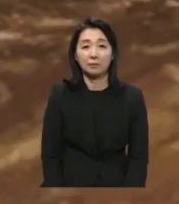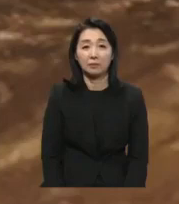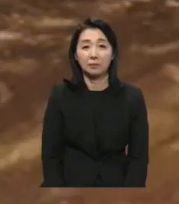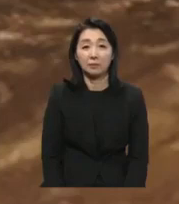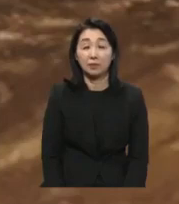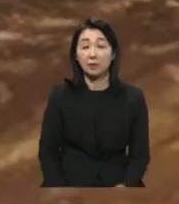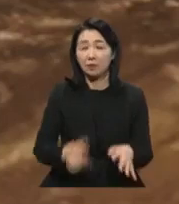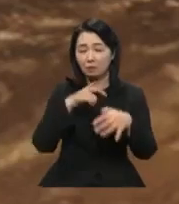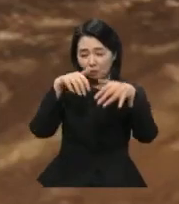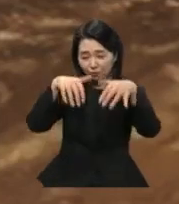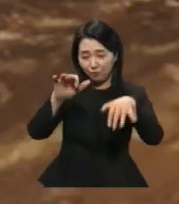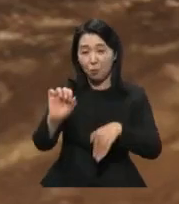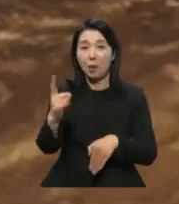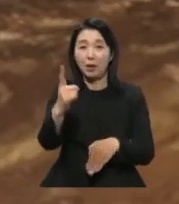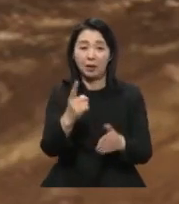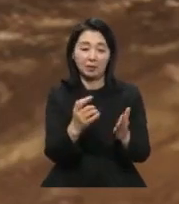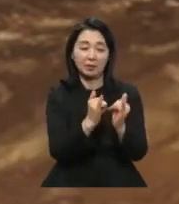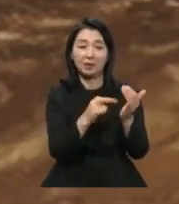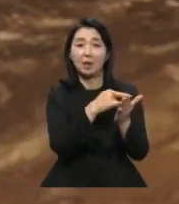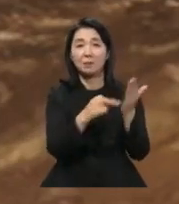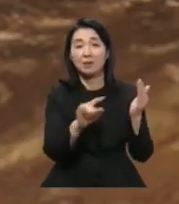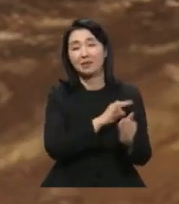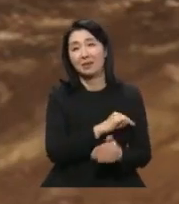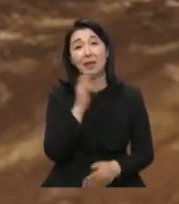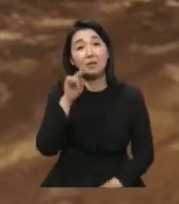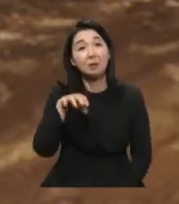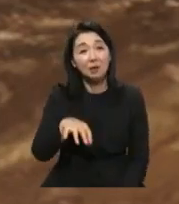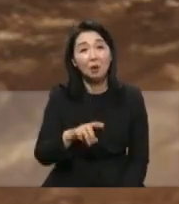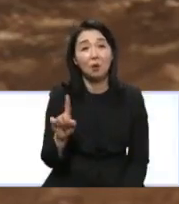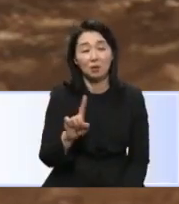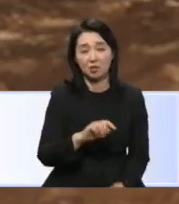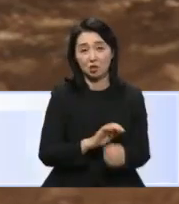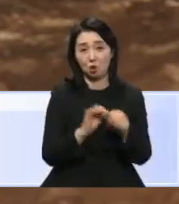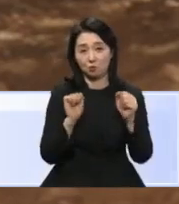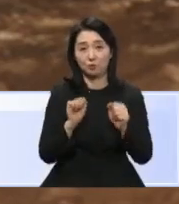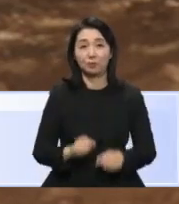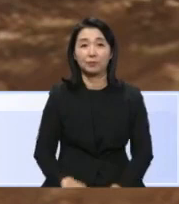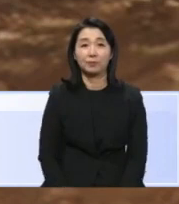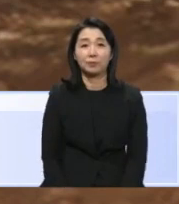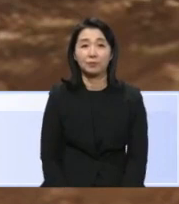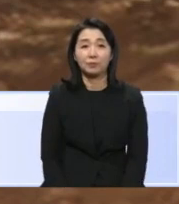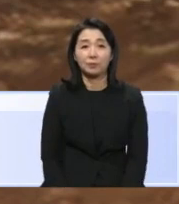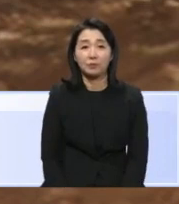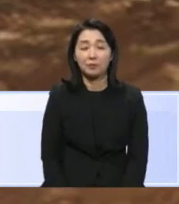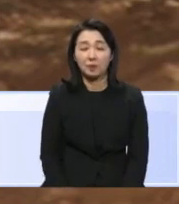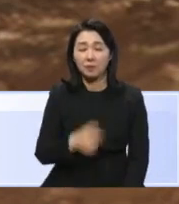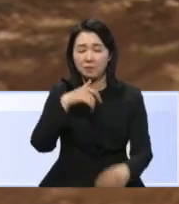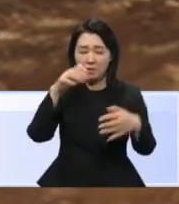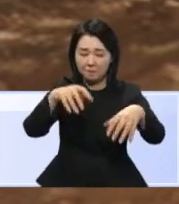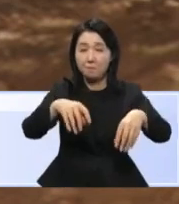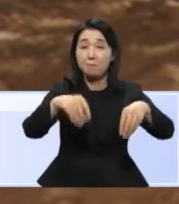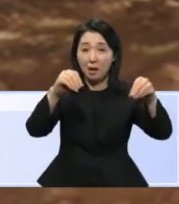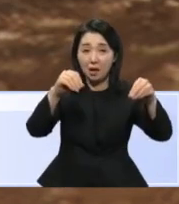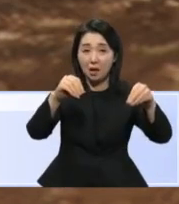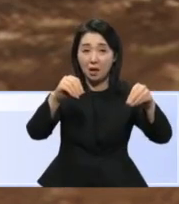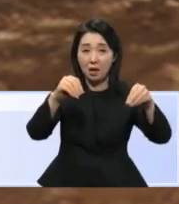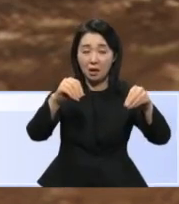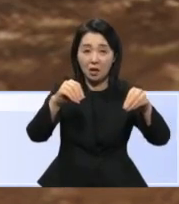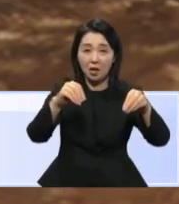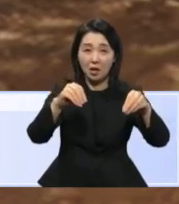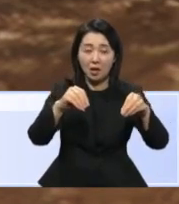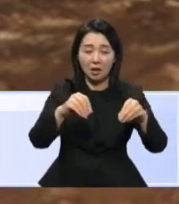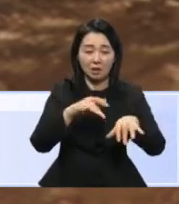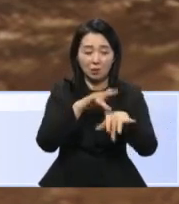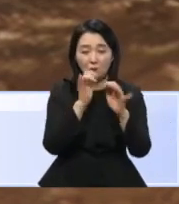이번 폭으로 인명 피해가 가장 컸던 곳입니다 경북 소식 알아보겠습니다 비가 그치면서 실종자 수색과 복구